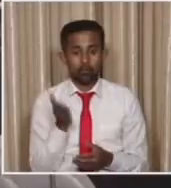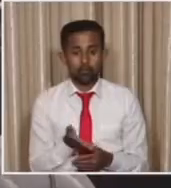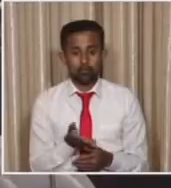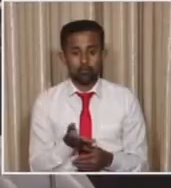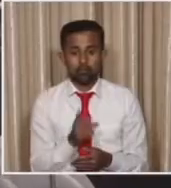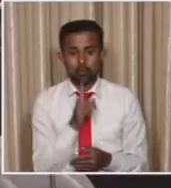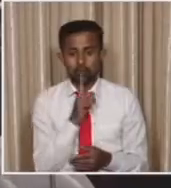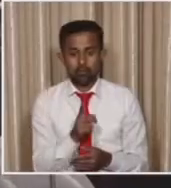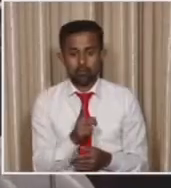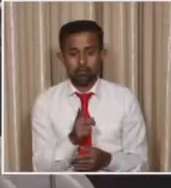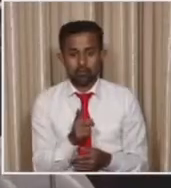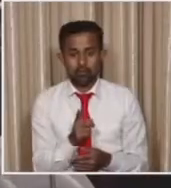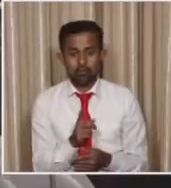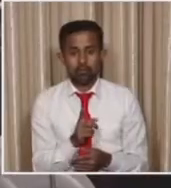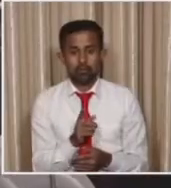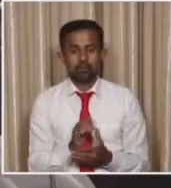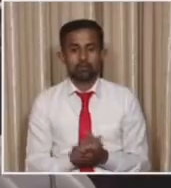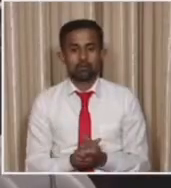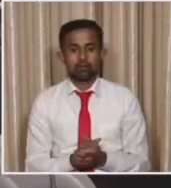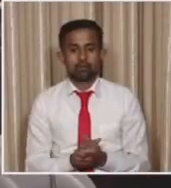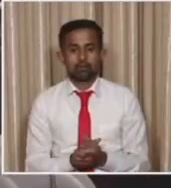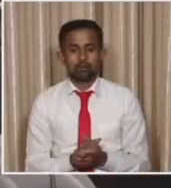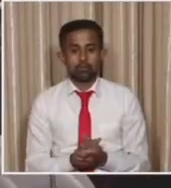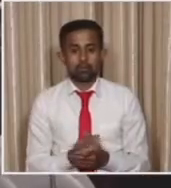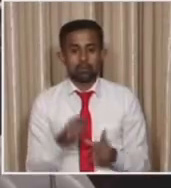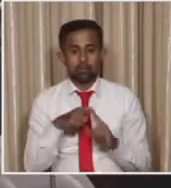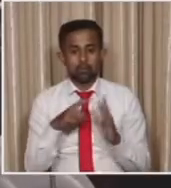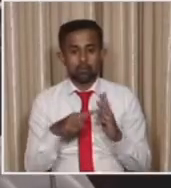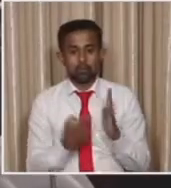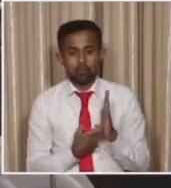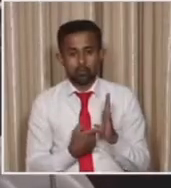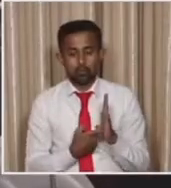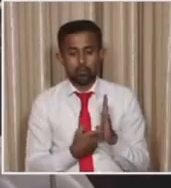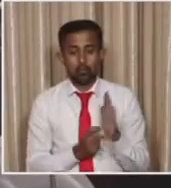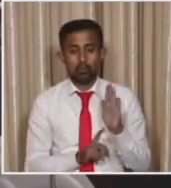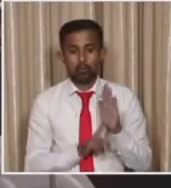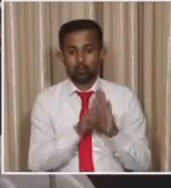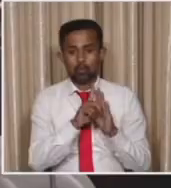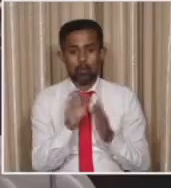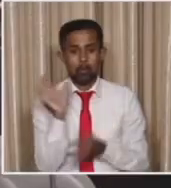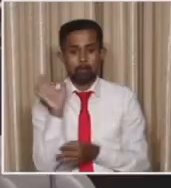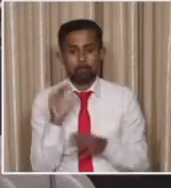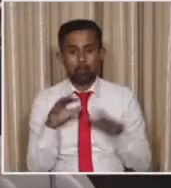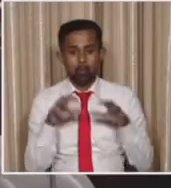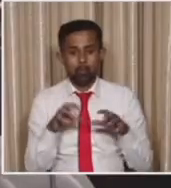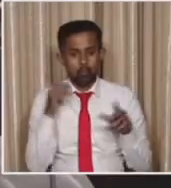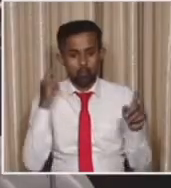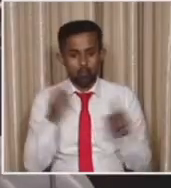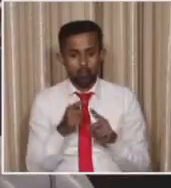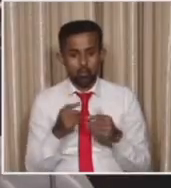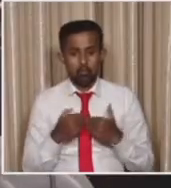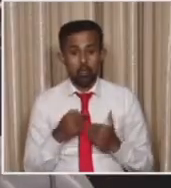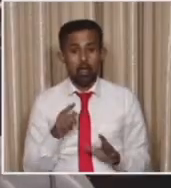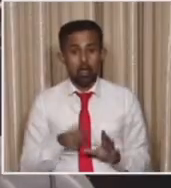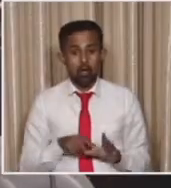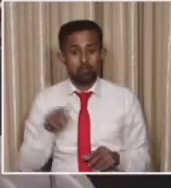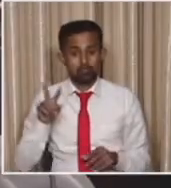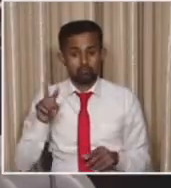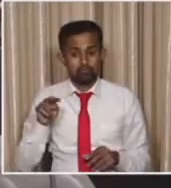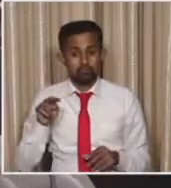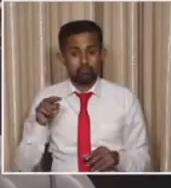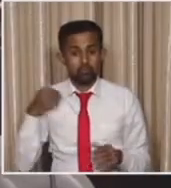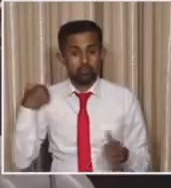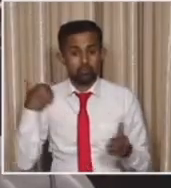karane matuvech nisa am sandahan karanna ona me kurundi pilibandavat uture bauddha urume pilibandavat mama avurudu 20 ka ithara indan